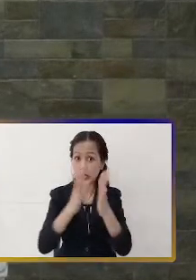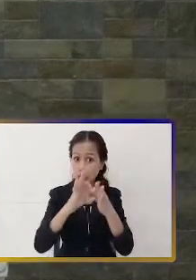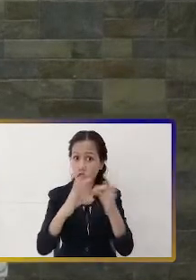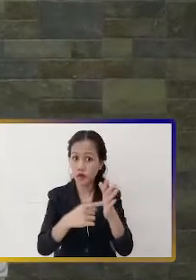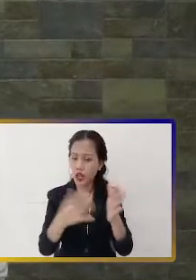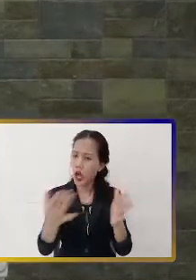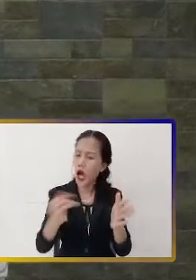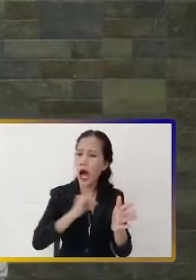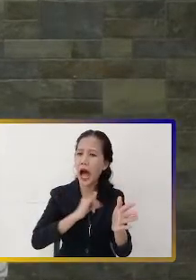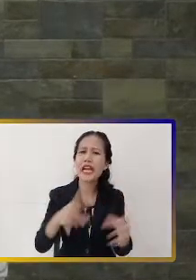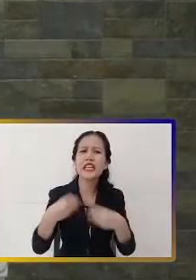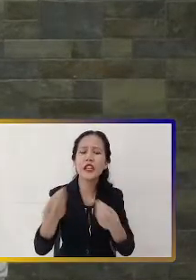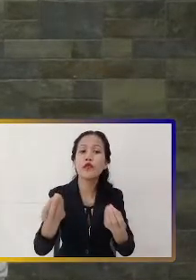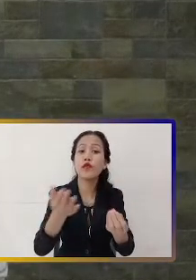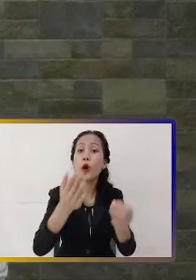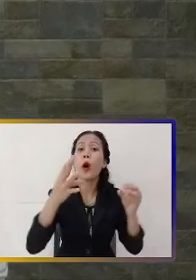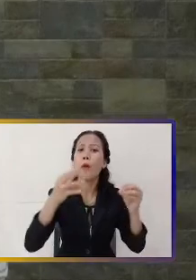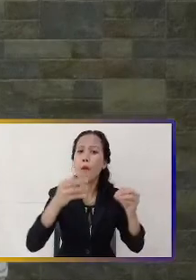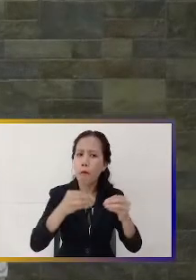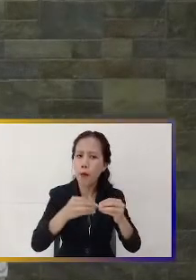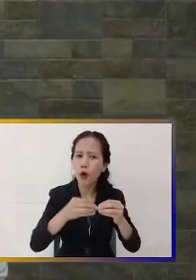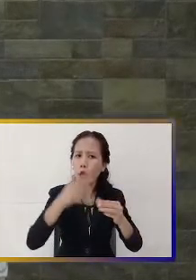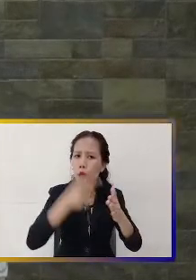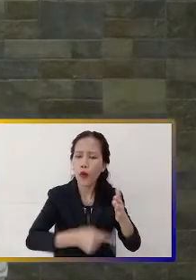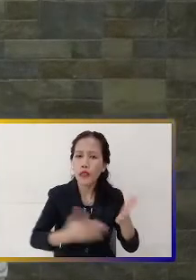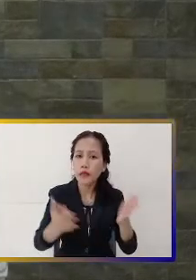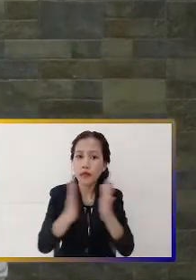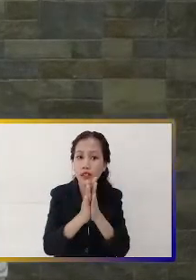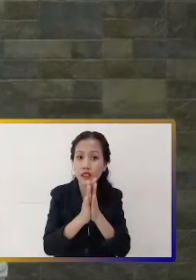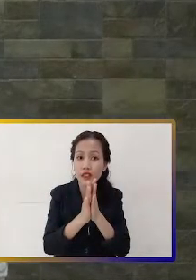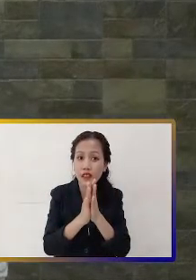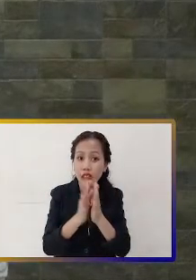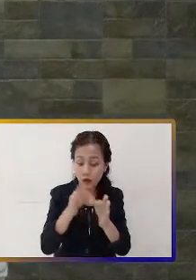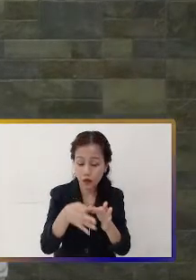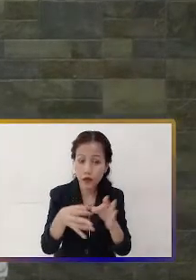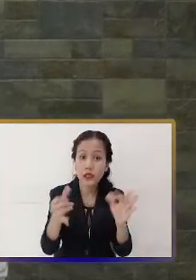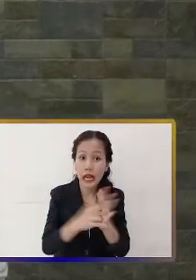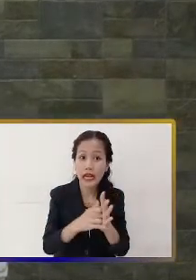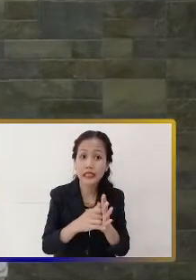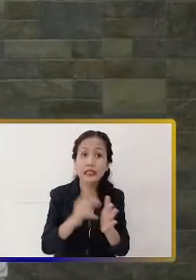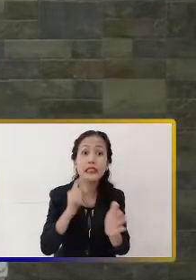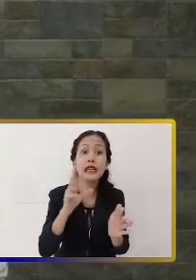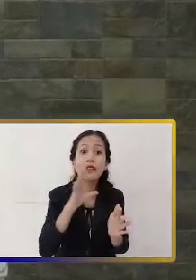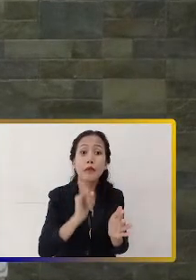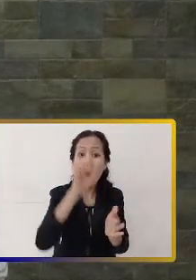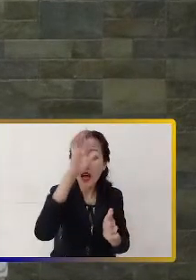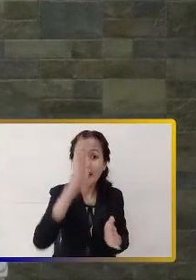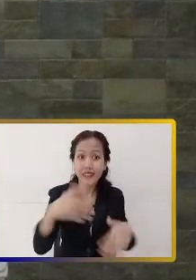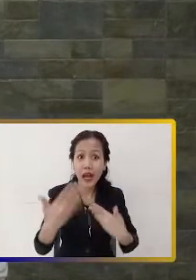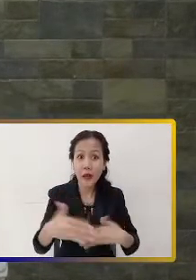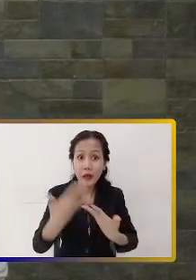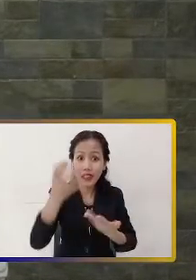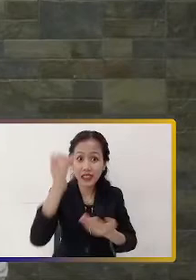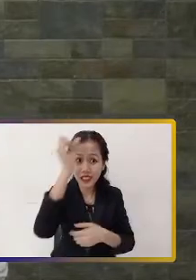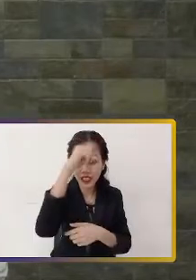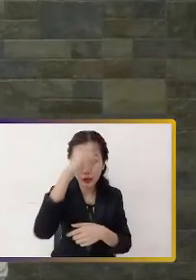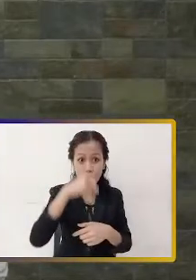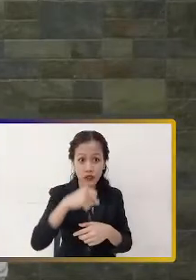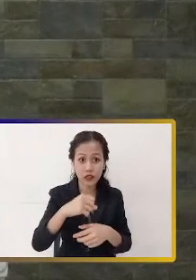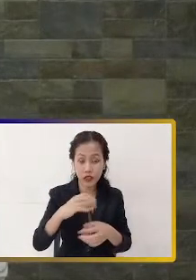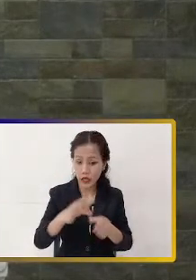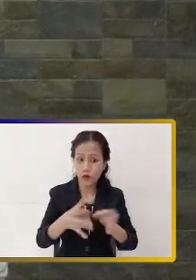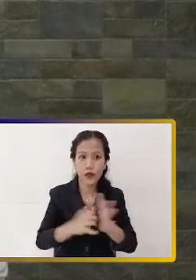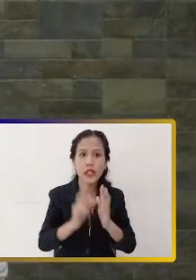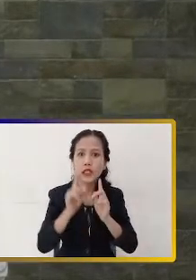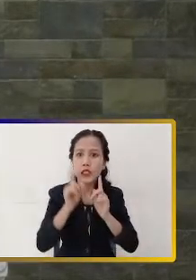you ask. Kung yun ang sinabi ng Panginoon, matutuwa na si Solomon doon. Kung yun sasabihin sa akin ng Panginoon, Panginoon, hihiling ko po ito sa